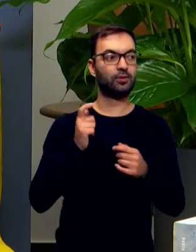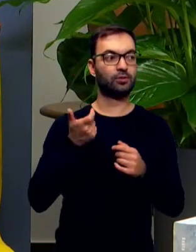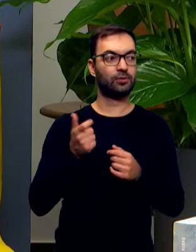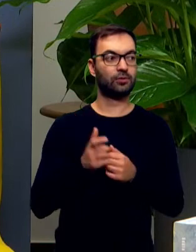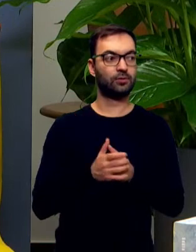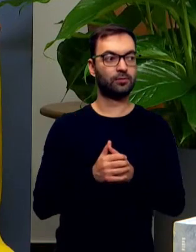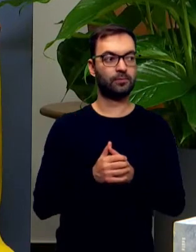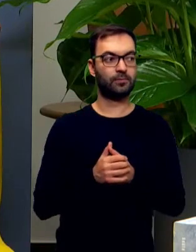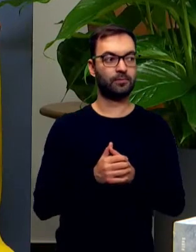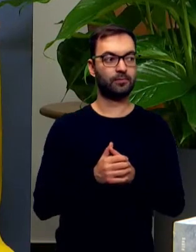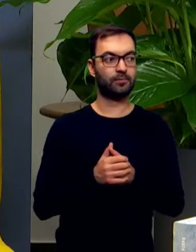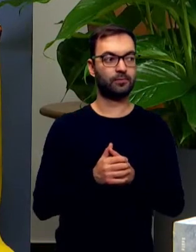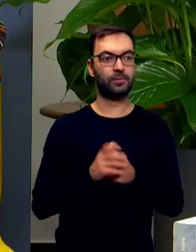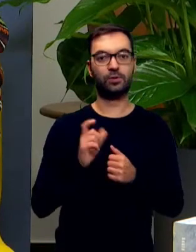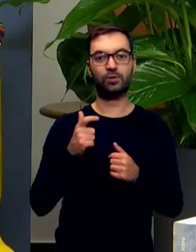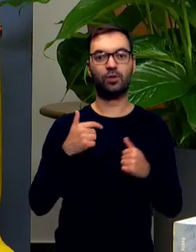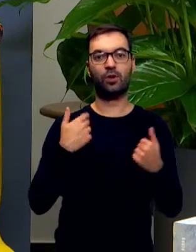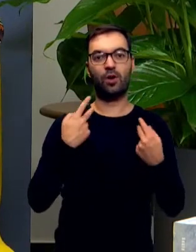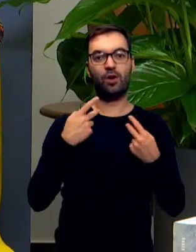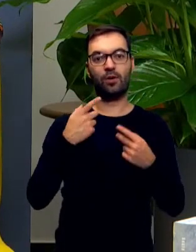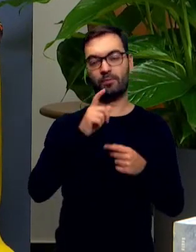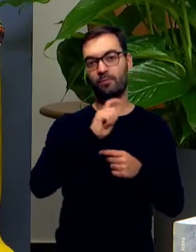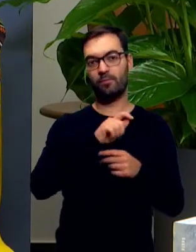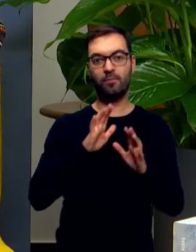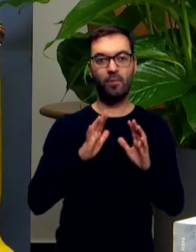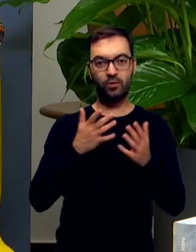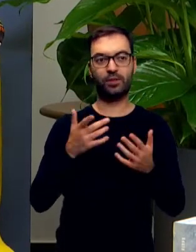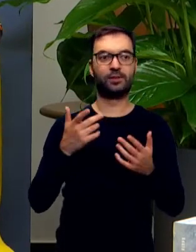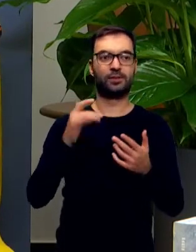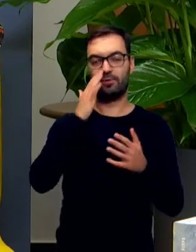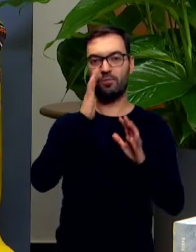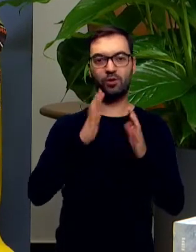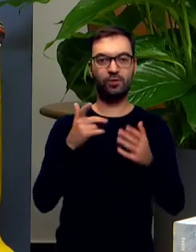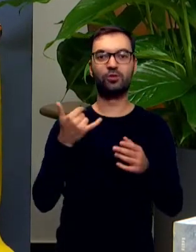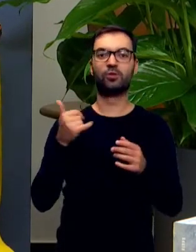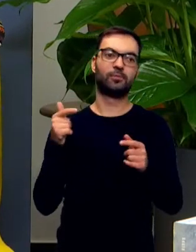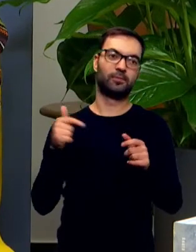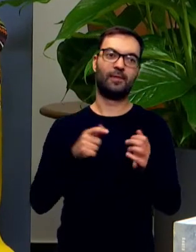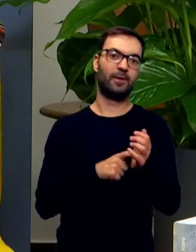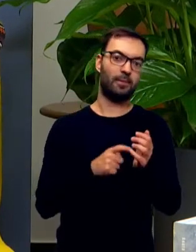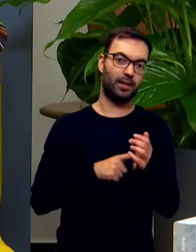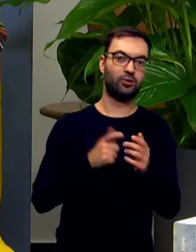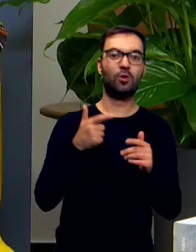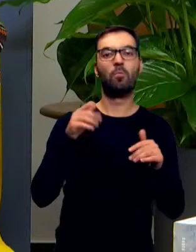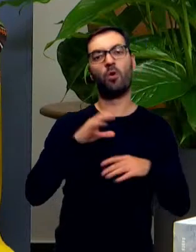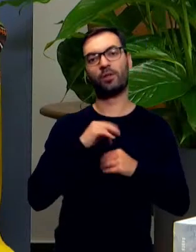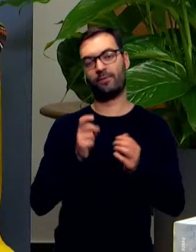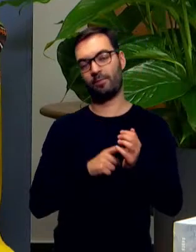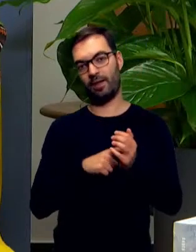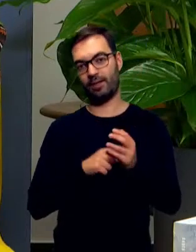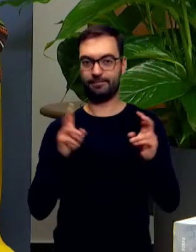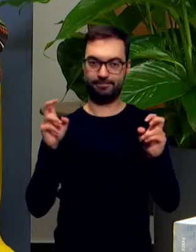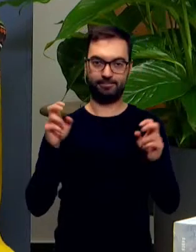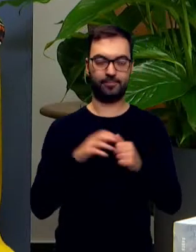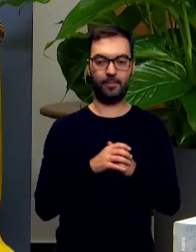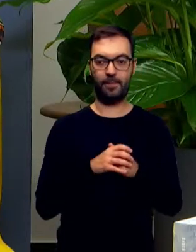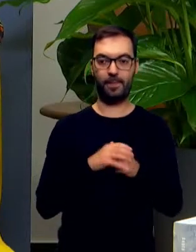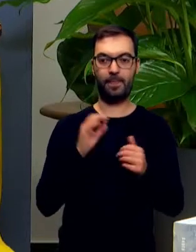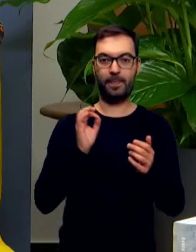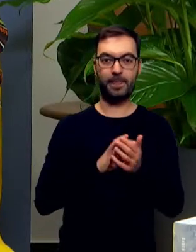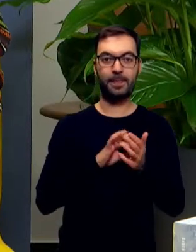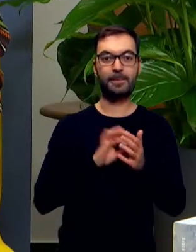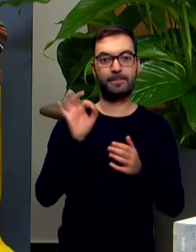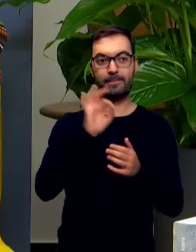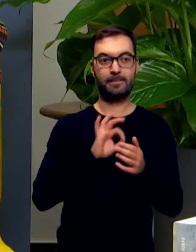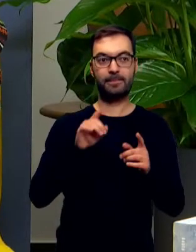czego, co oddają, czego się wymaga, czego się powinno wymagać, czego się może wymagać od ratowników. I akurat